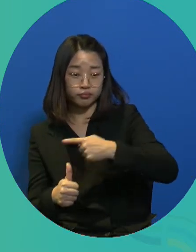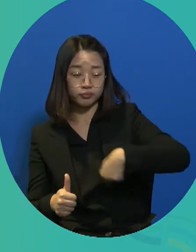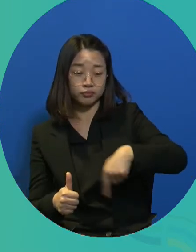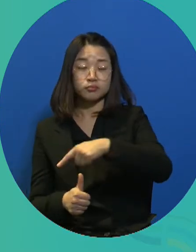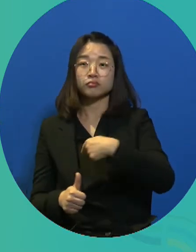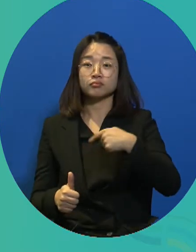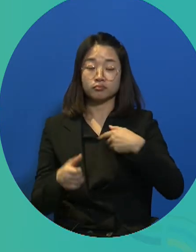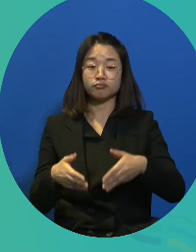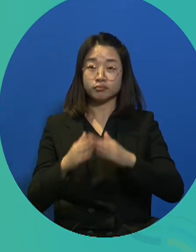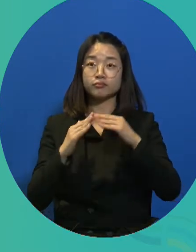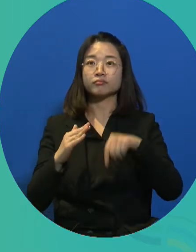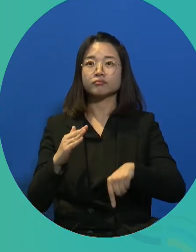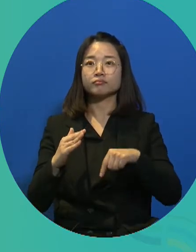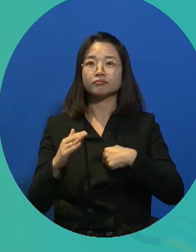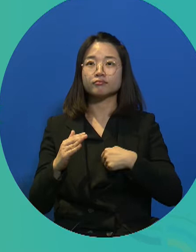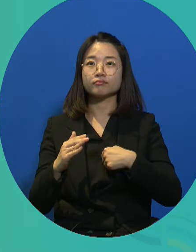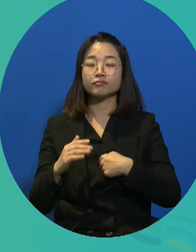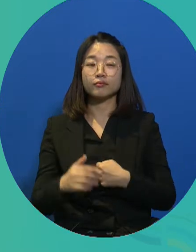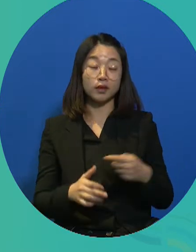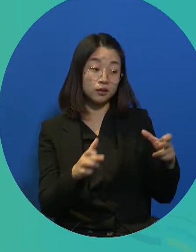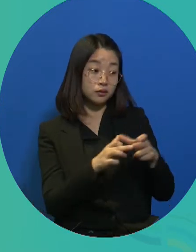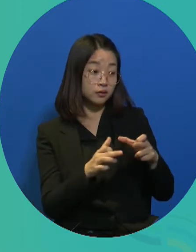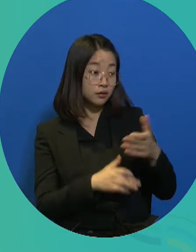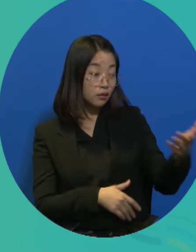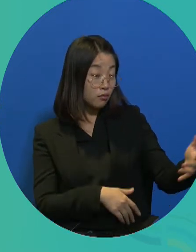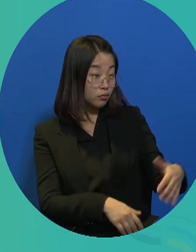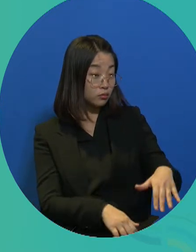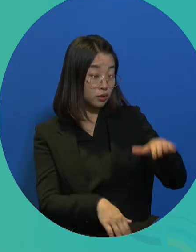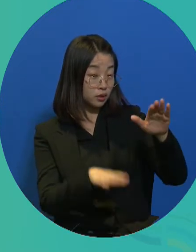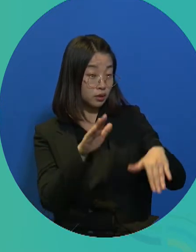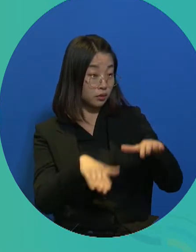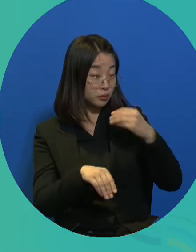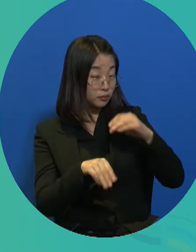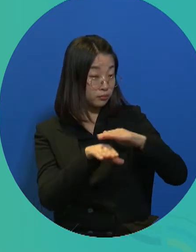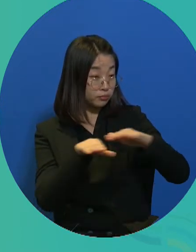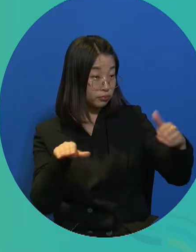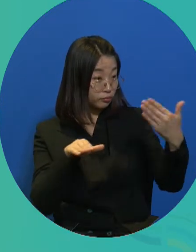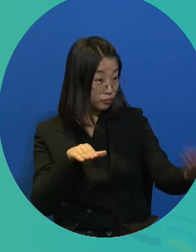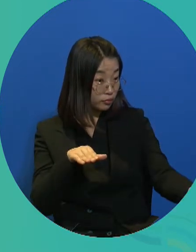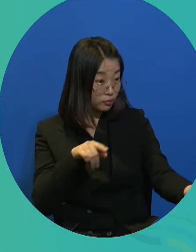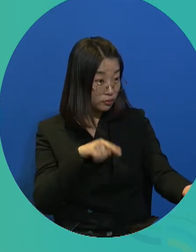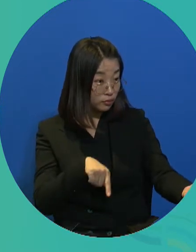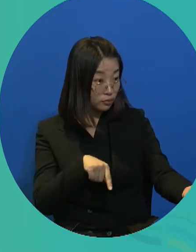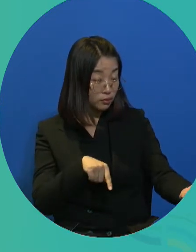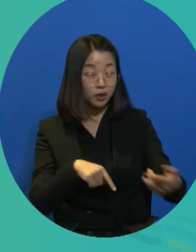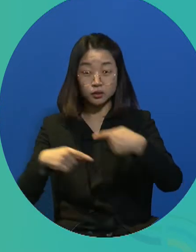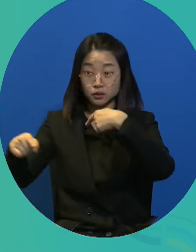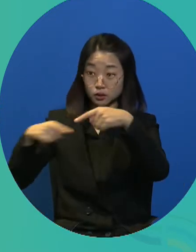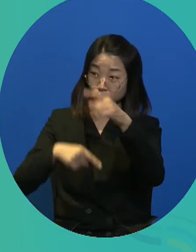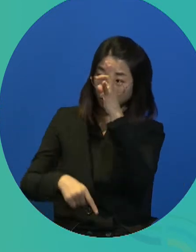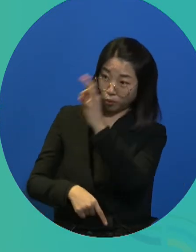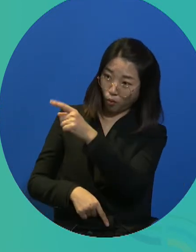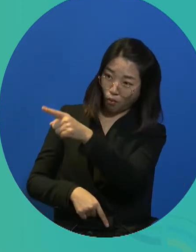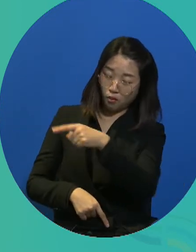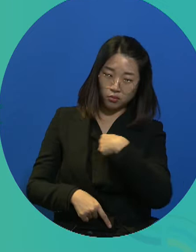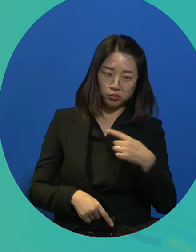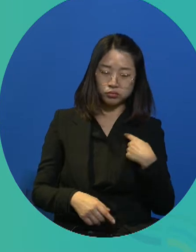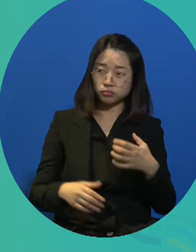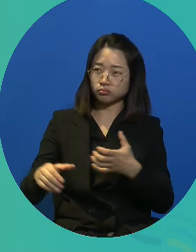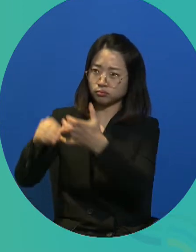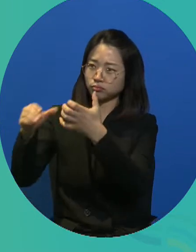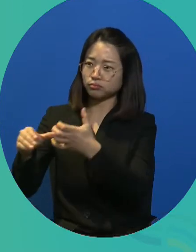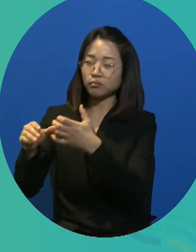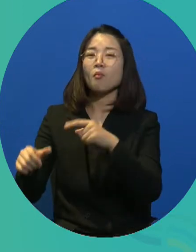우리가 창설을 하고 구성을 했었고, 장애인에게 불평등하게 악영향을 미치는 그런 정치 경제적인 상황에 함께 대응을